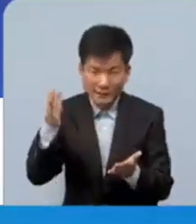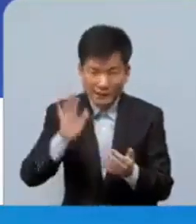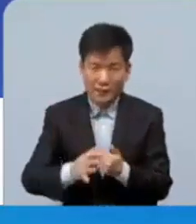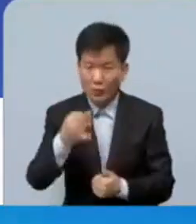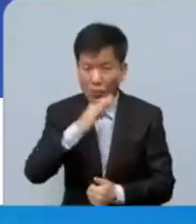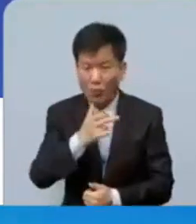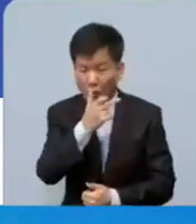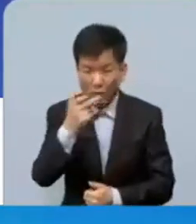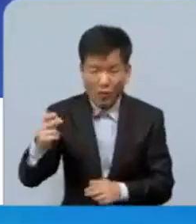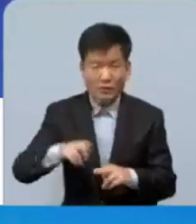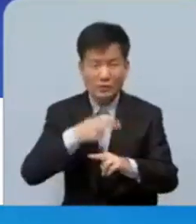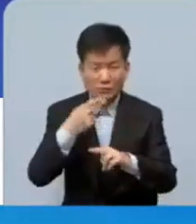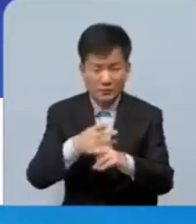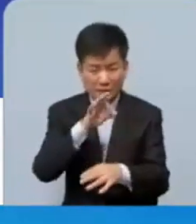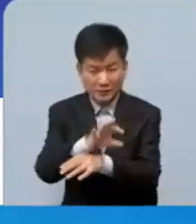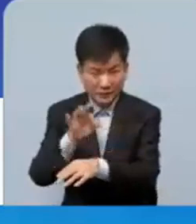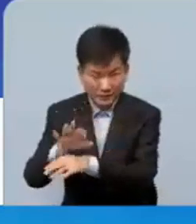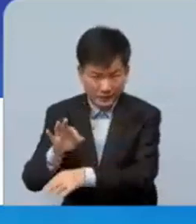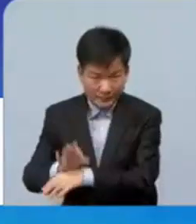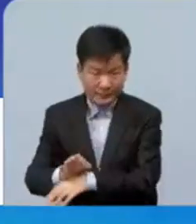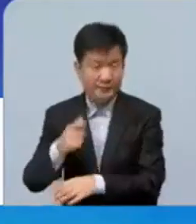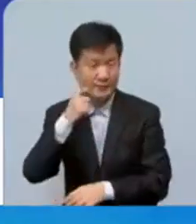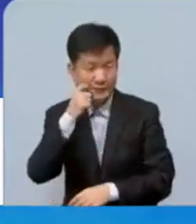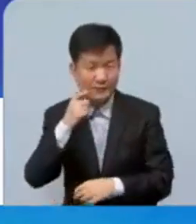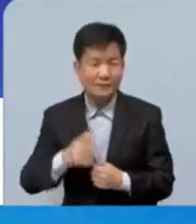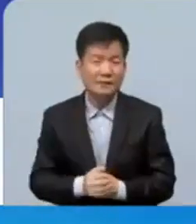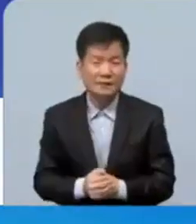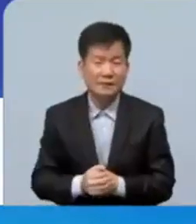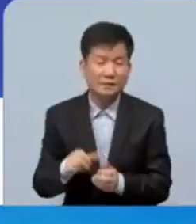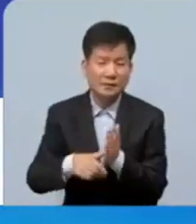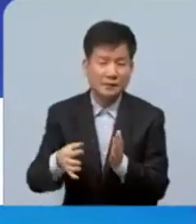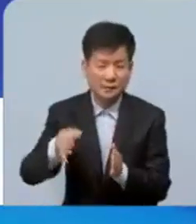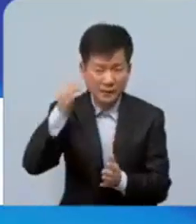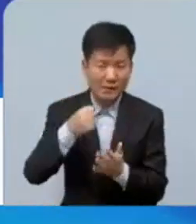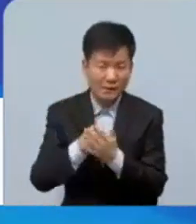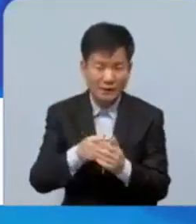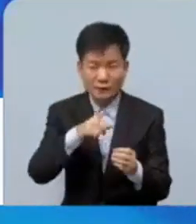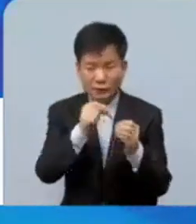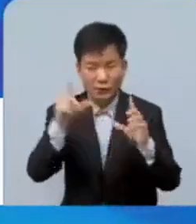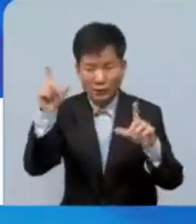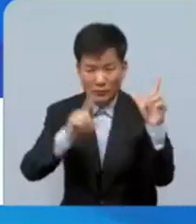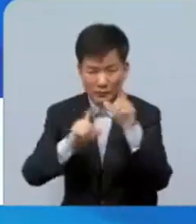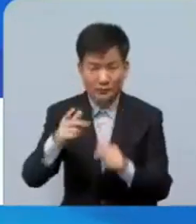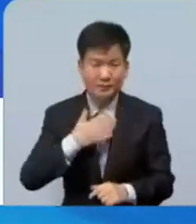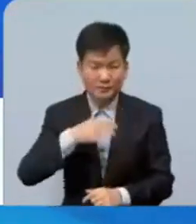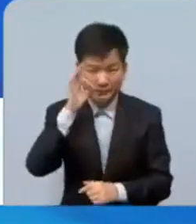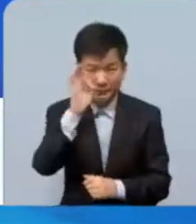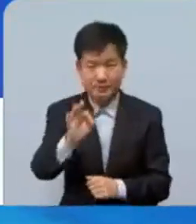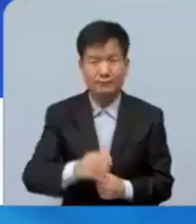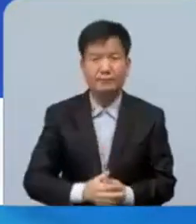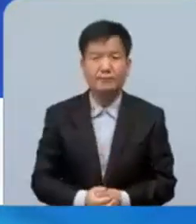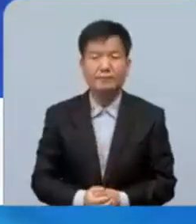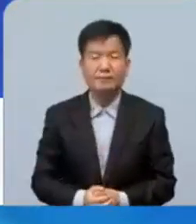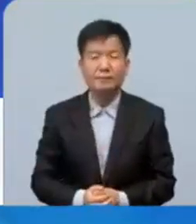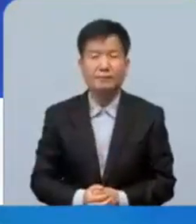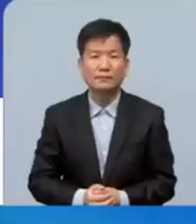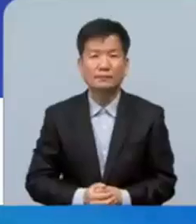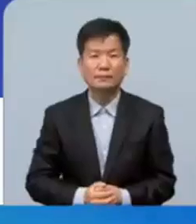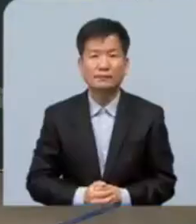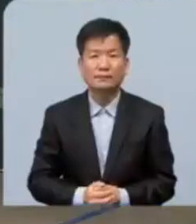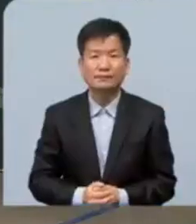알차고 실속있는 선물세트가 그래서 인기입니다 고물가 속 추석 풍경을 한성원 기자가 전해드립니다